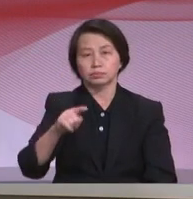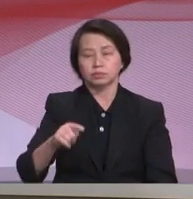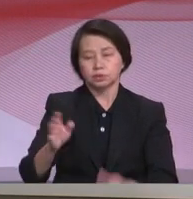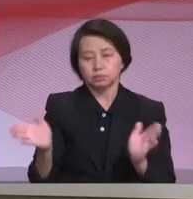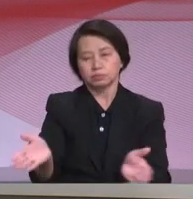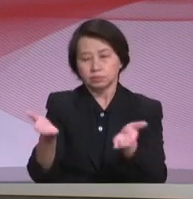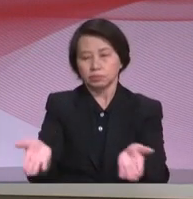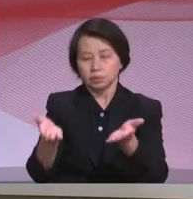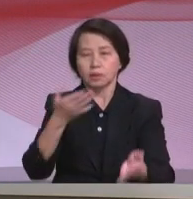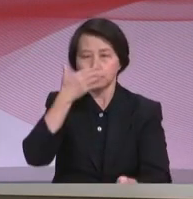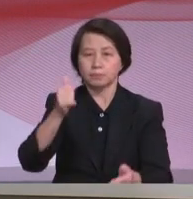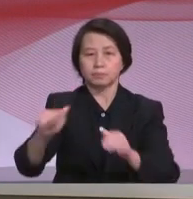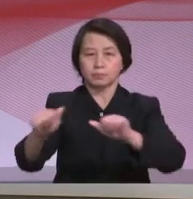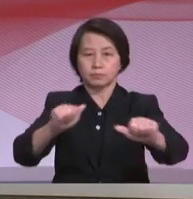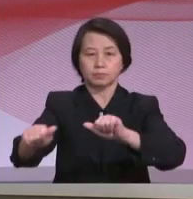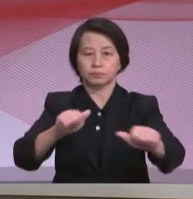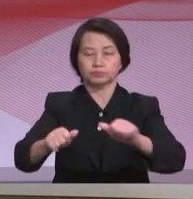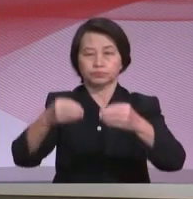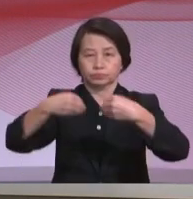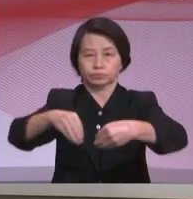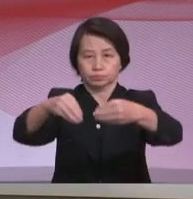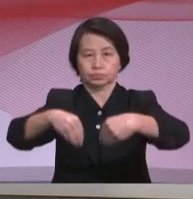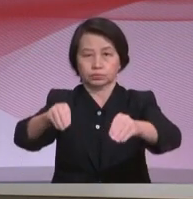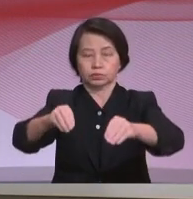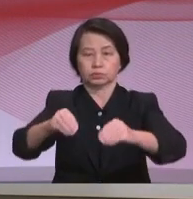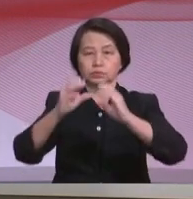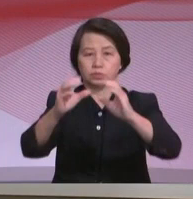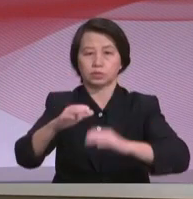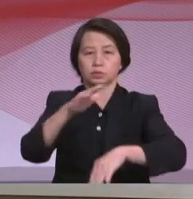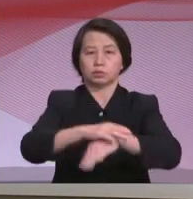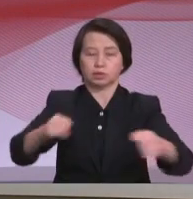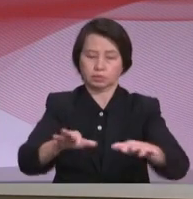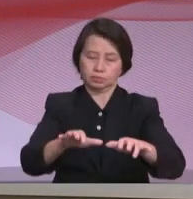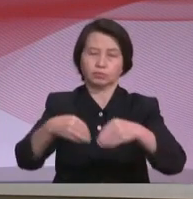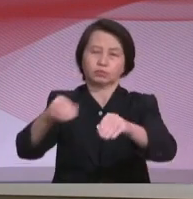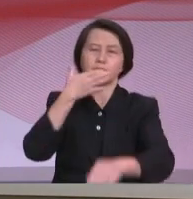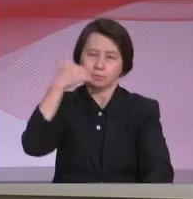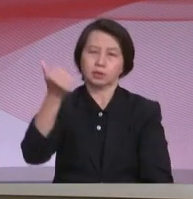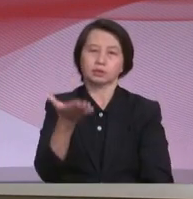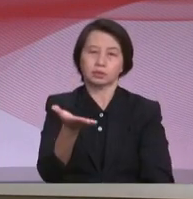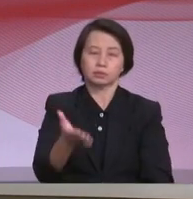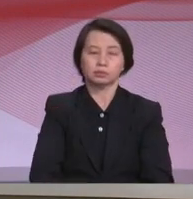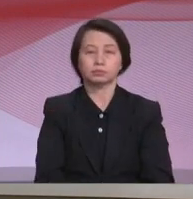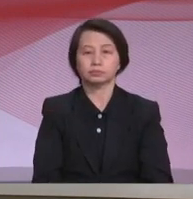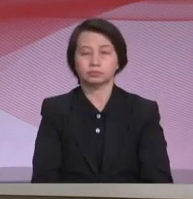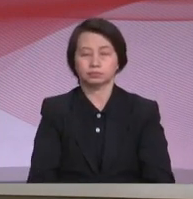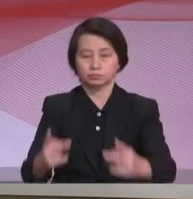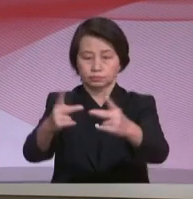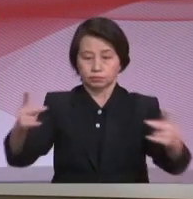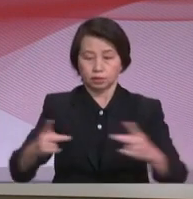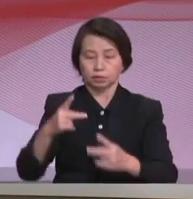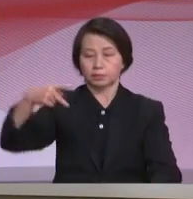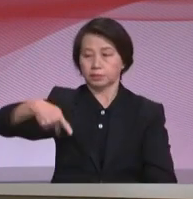digalakkan untuk aktiviti jualan secara talian. Di kawasan